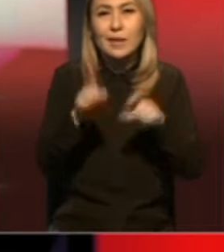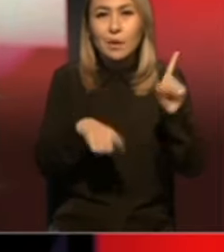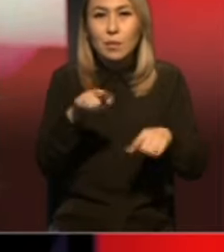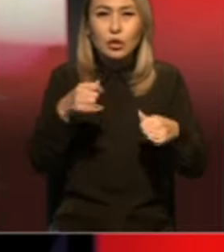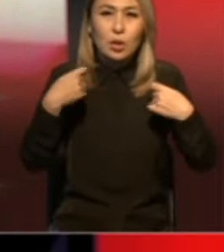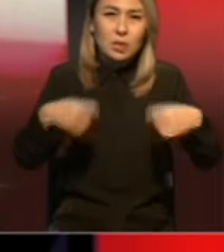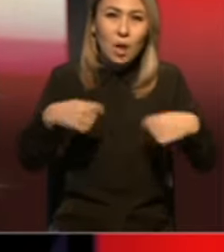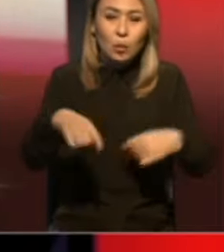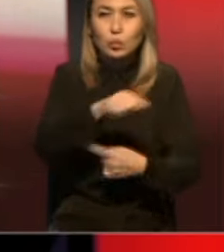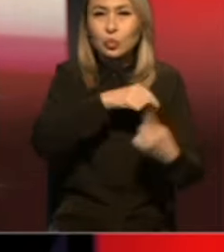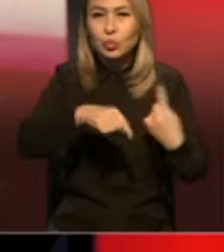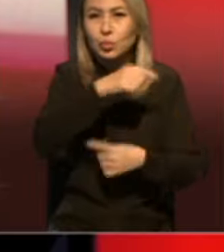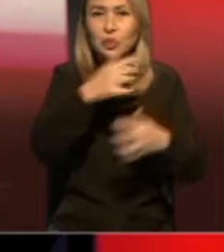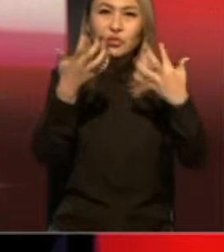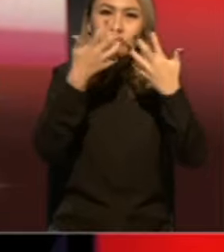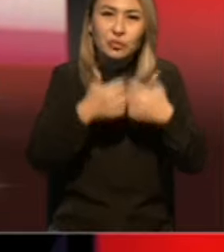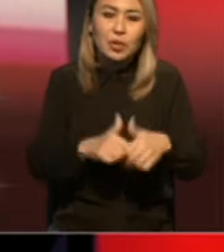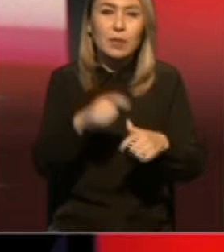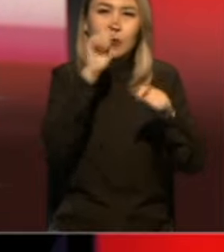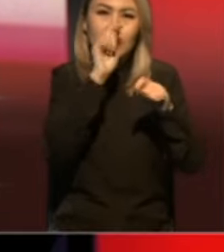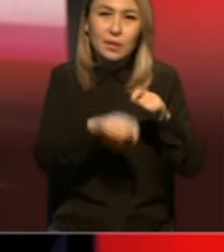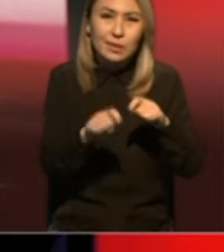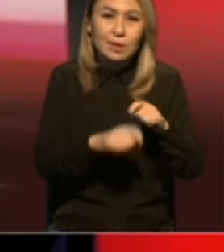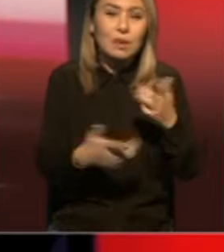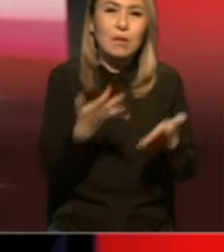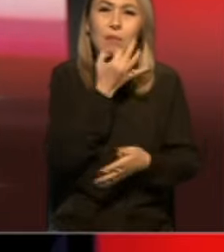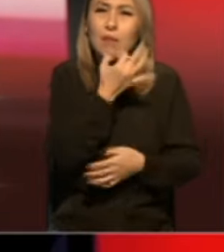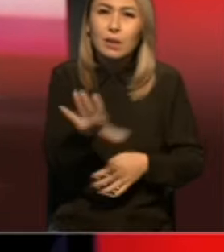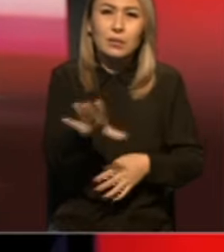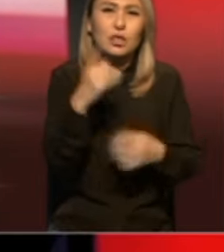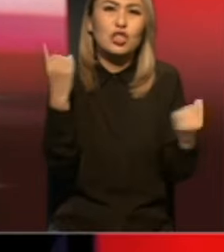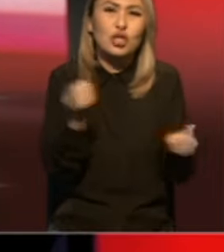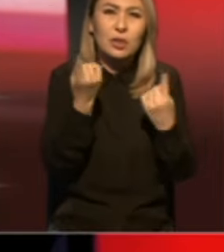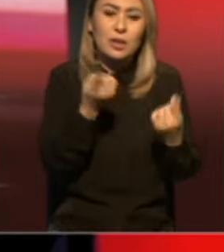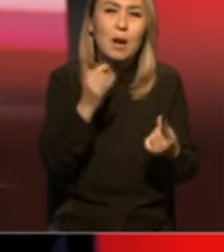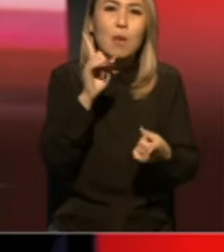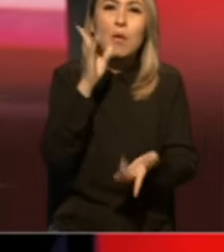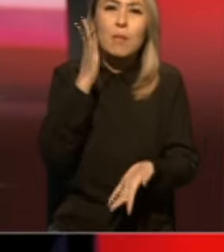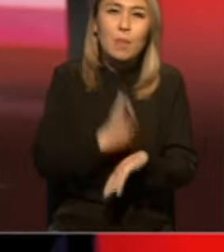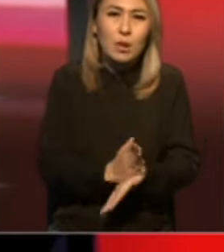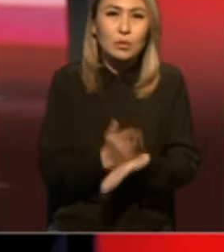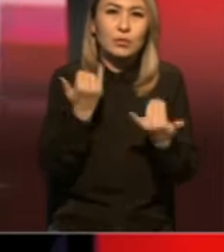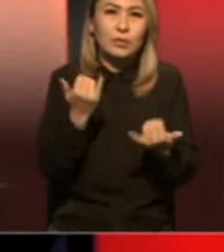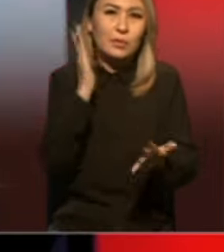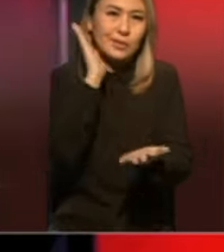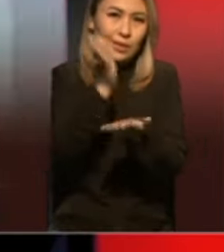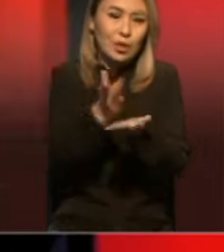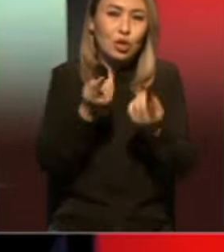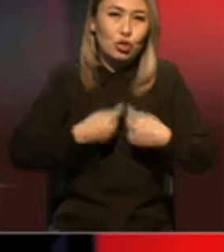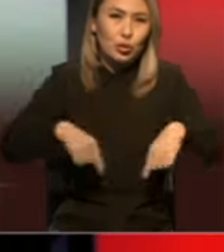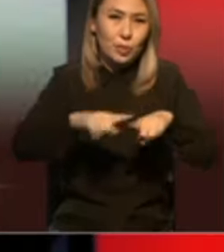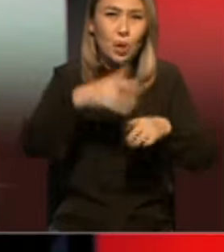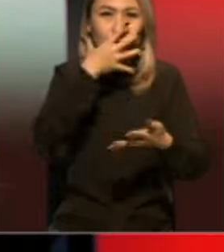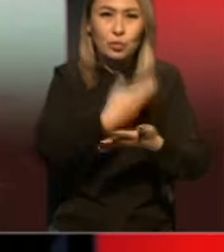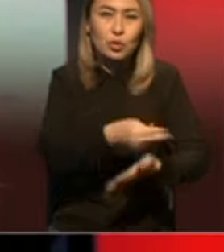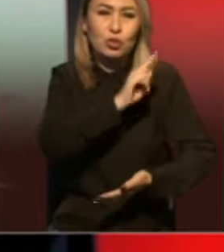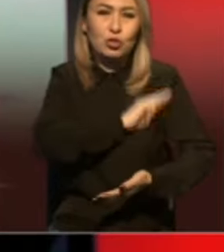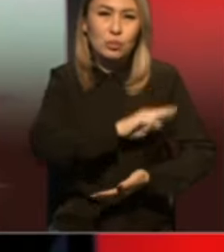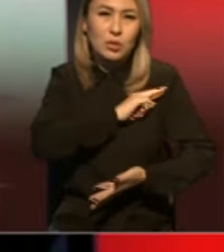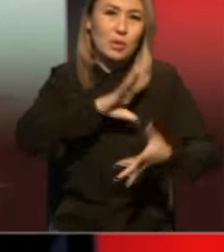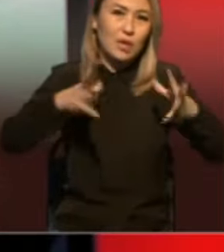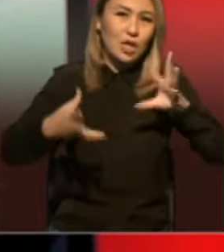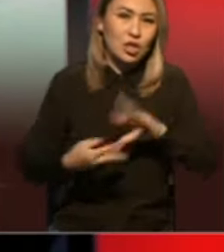жағынан болсын, кедендік тексерістері жағынан болсын, қандай да бір жеңілдіктердің бар болуы, ол тікелей осындай ұйымдардың өзінің жұмысын нәтижесін көрсетіп